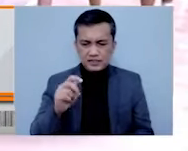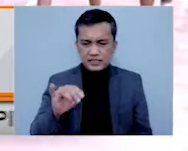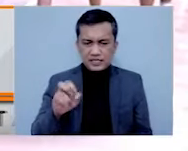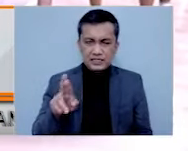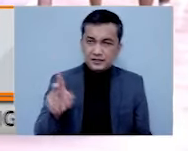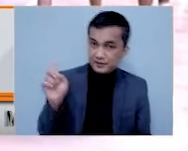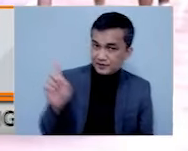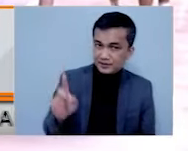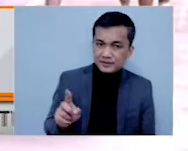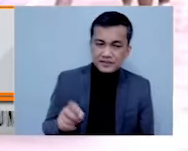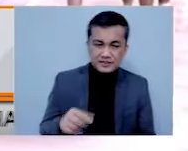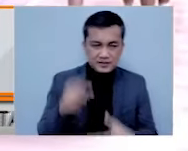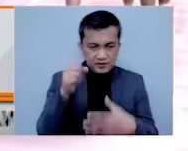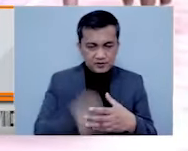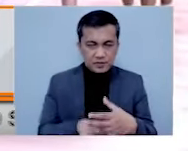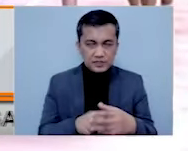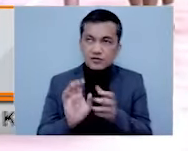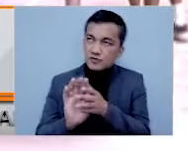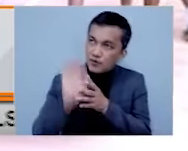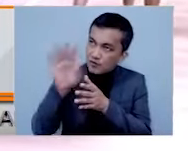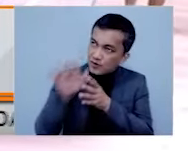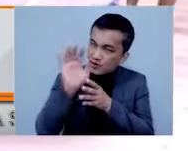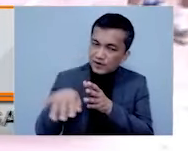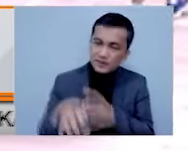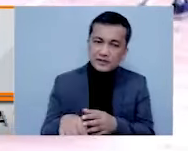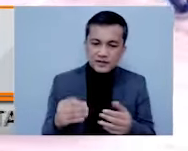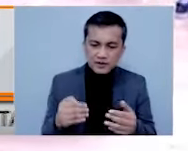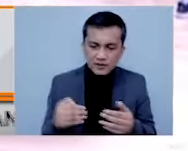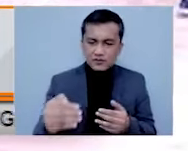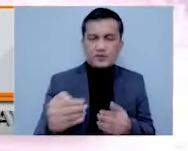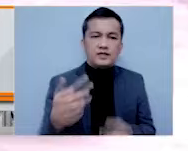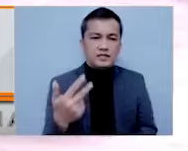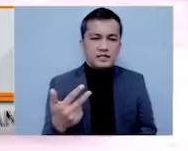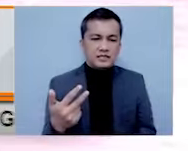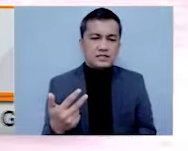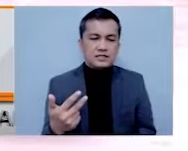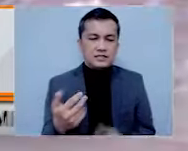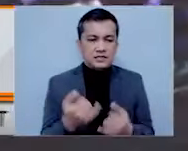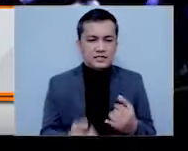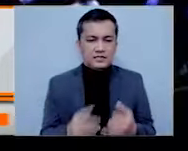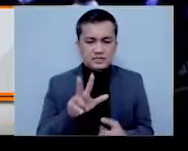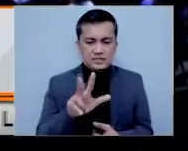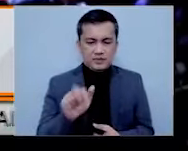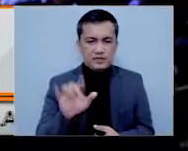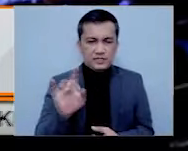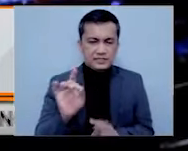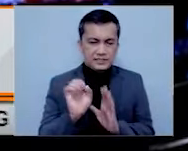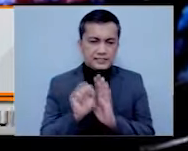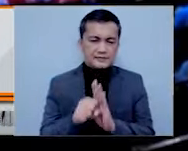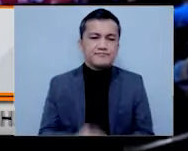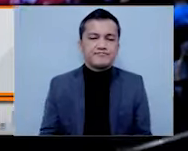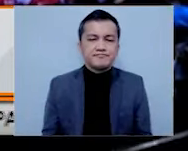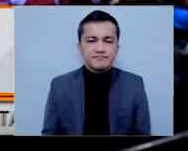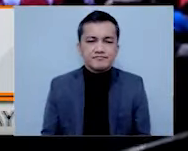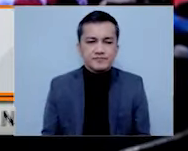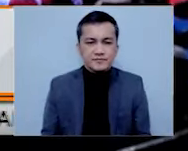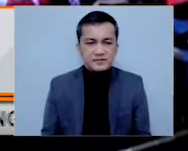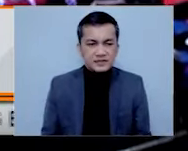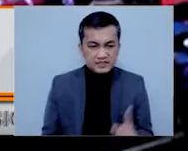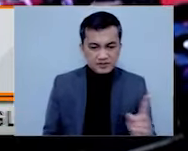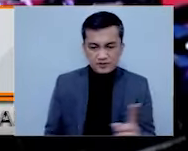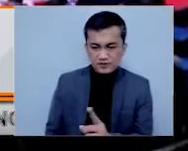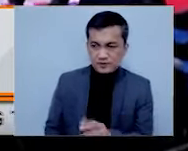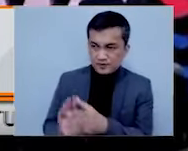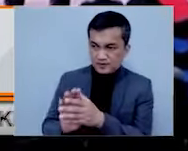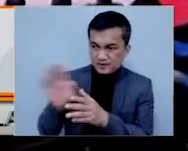Na-shoot din ni Bay ang free throw at in-extend ang kalamangan sa tatlo sa huling 3.8 seconds ng laro. Nakatira pa ng potential game-tying three